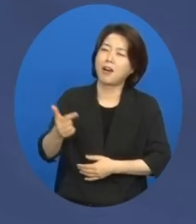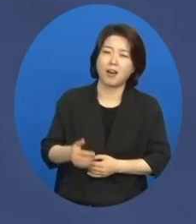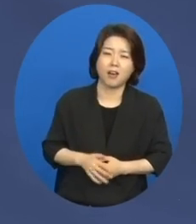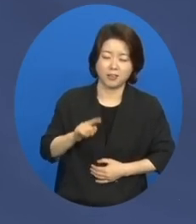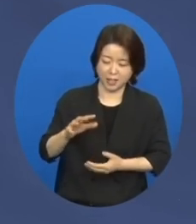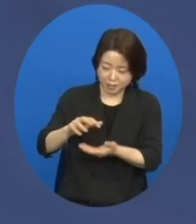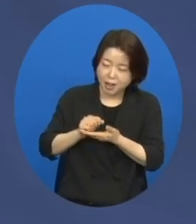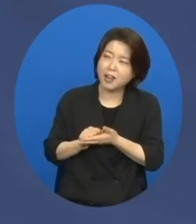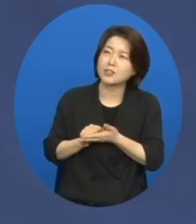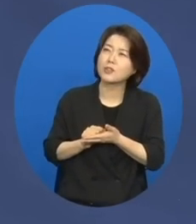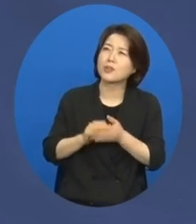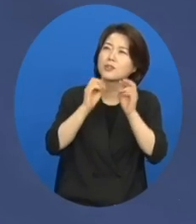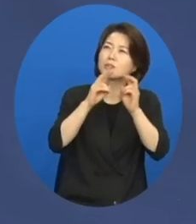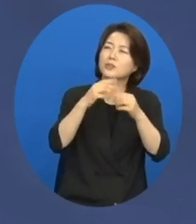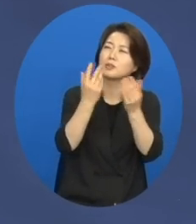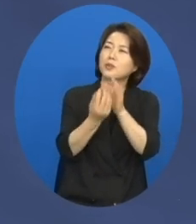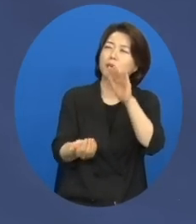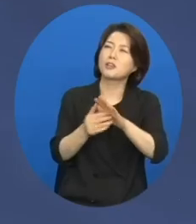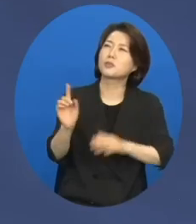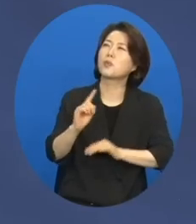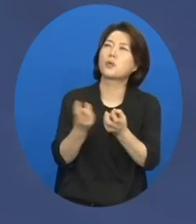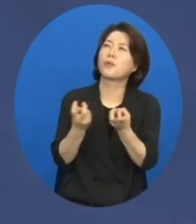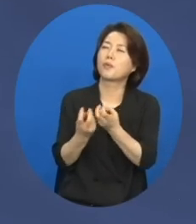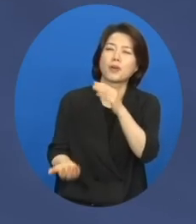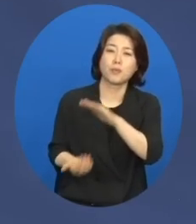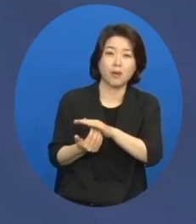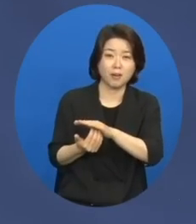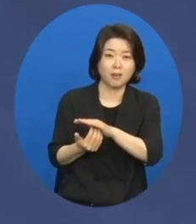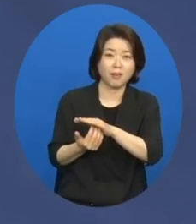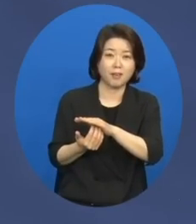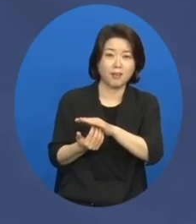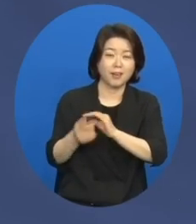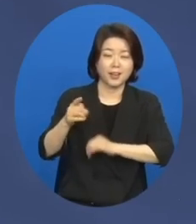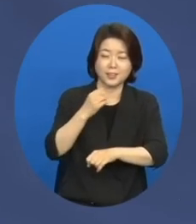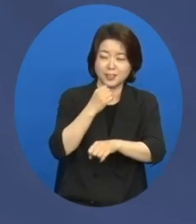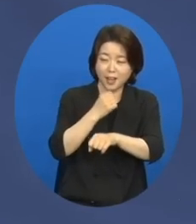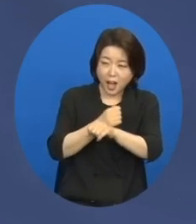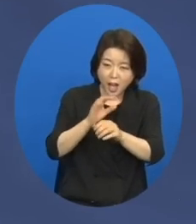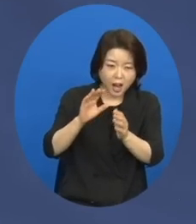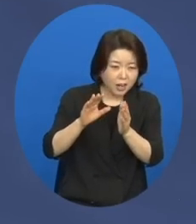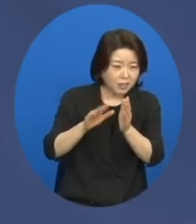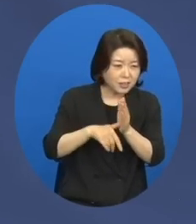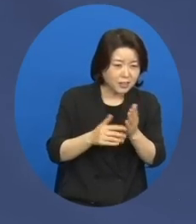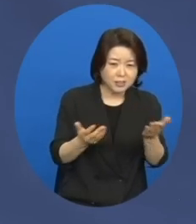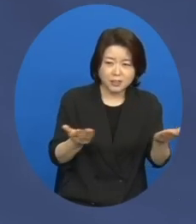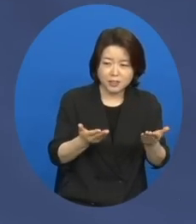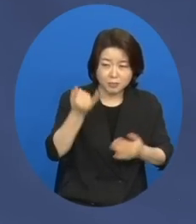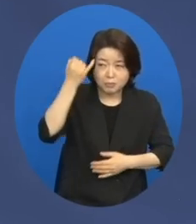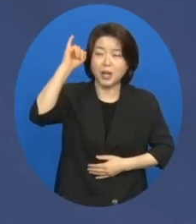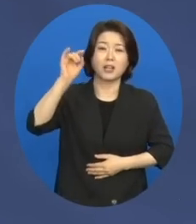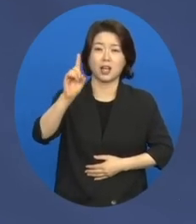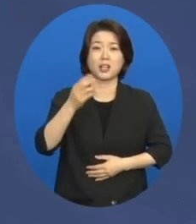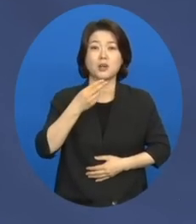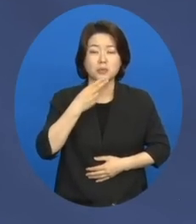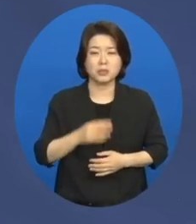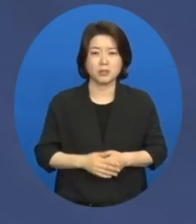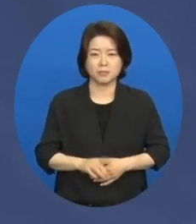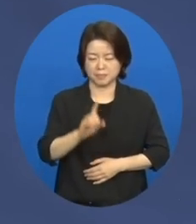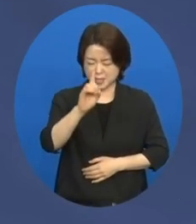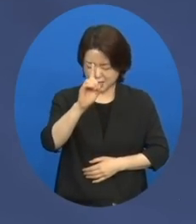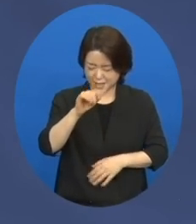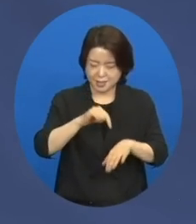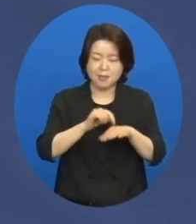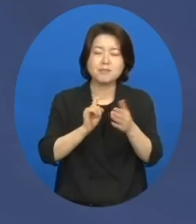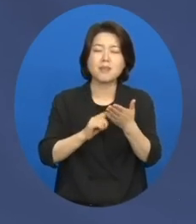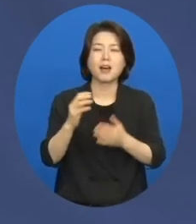선교 완성을 이루어야 되겠는데, 그때 이제 뭘 해야 될 아이디어가 하나도 없어서 다만 하나 순전한 마음으로